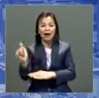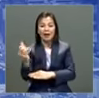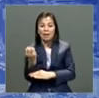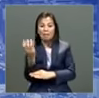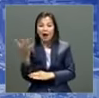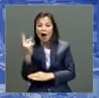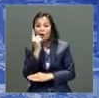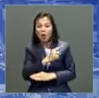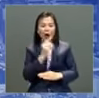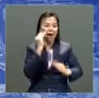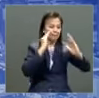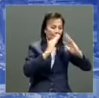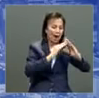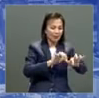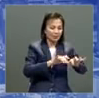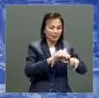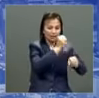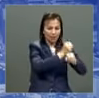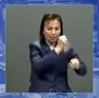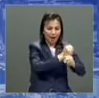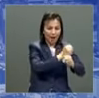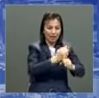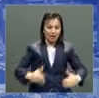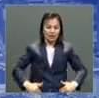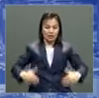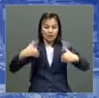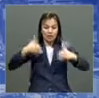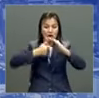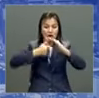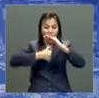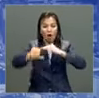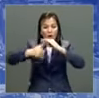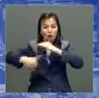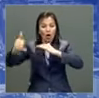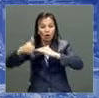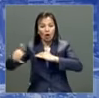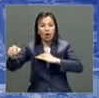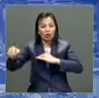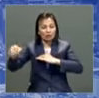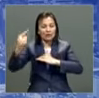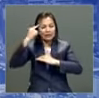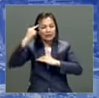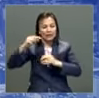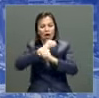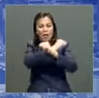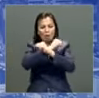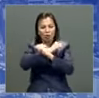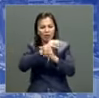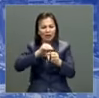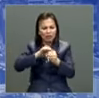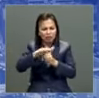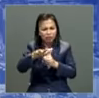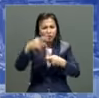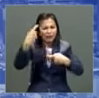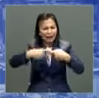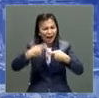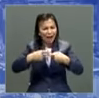ทำงานที่บ้านมากขึ้นการออกมาใช้ชีวิตปกติแบบนี้จะส่งผลต่อมาตรการการควบคุมการแพร่ระบาดหรือ